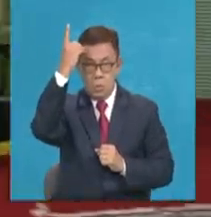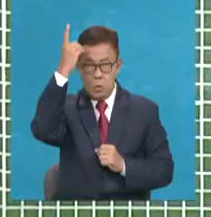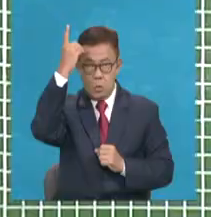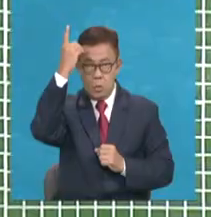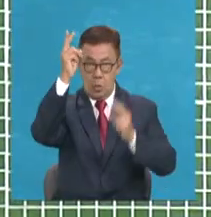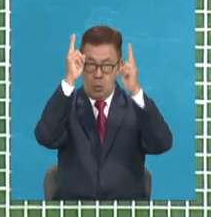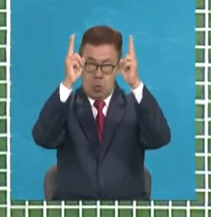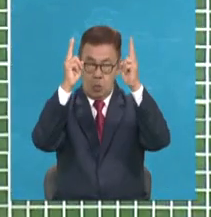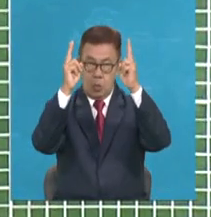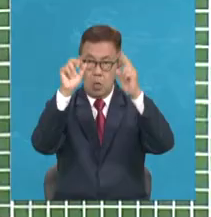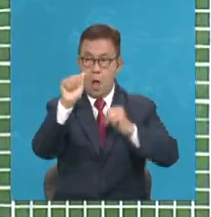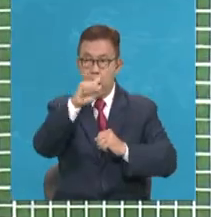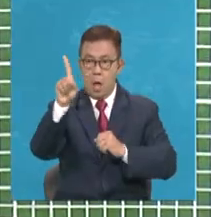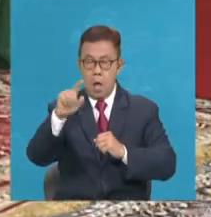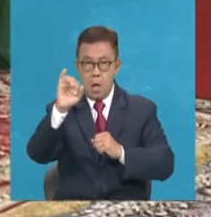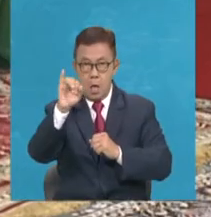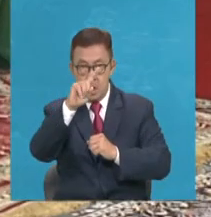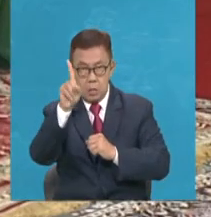Dr Ustad Haji